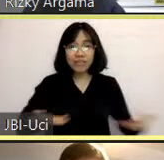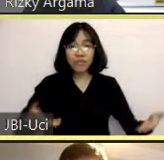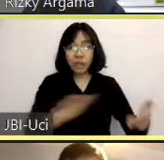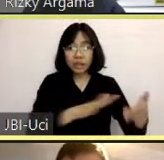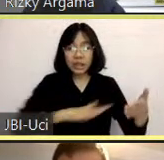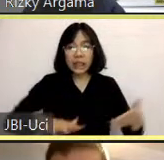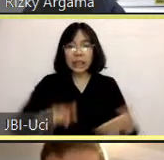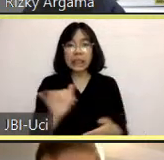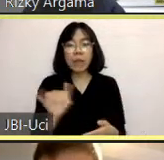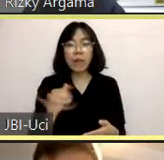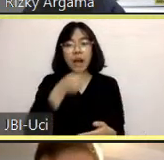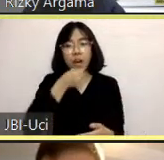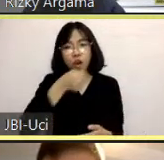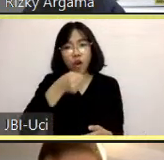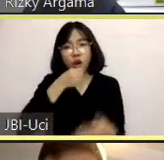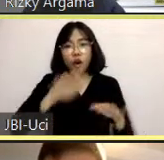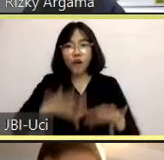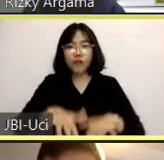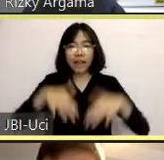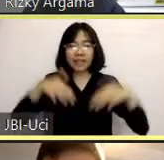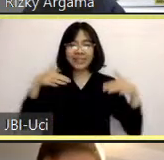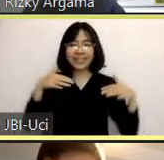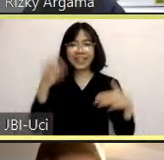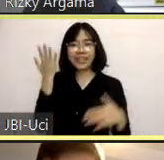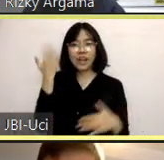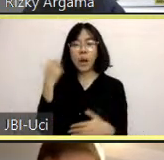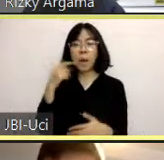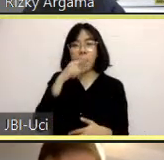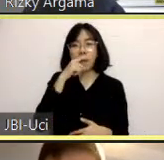pers nih dari Pak Joni Plate,